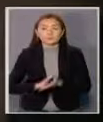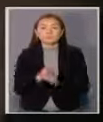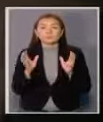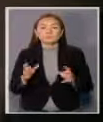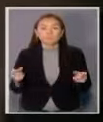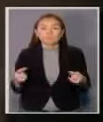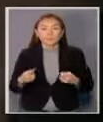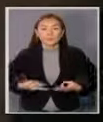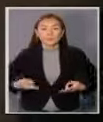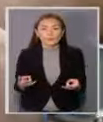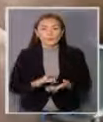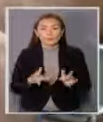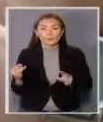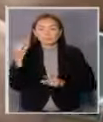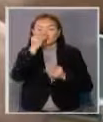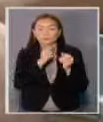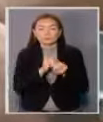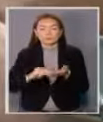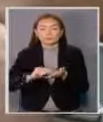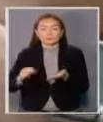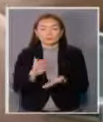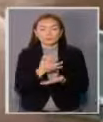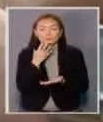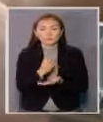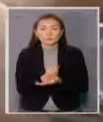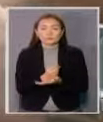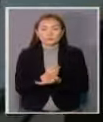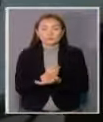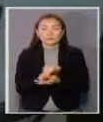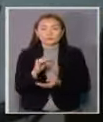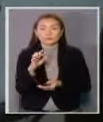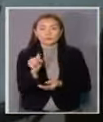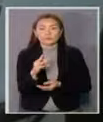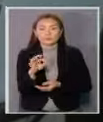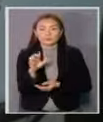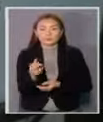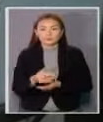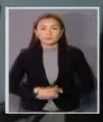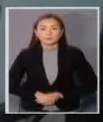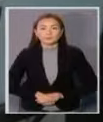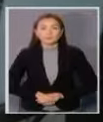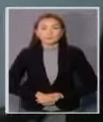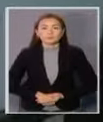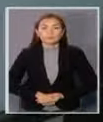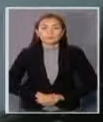закона по текущему интернет-мошенничеству написал на своей странице в Facebook жумабек каражанов